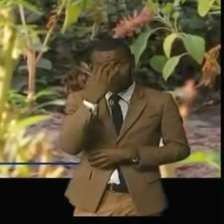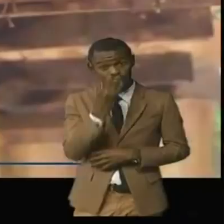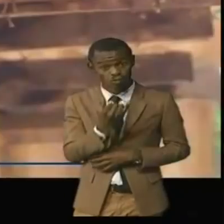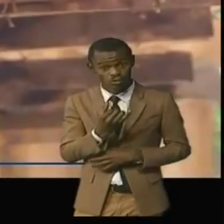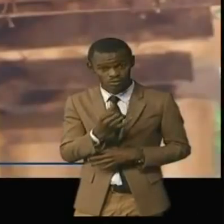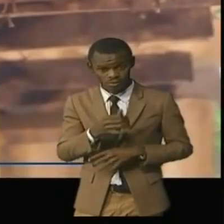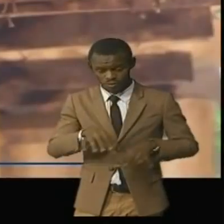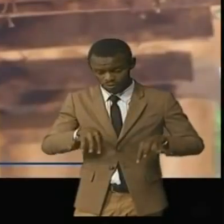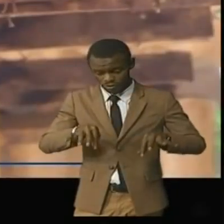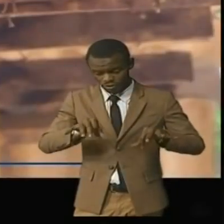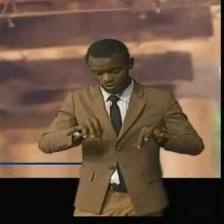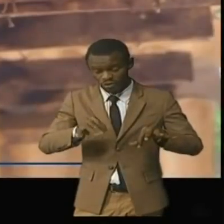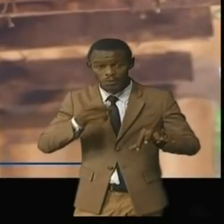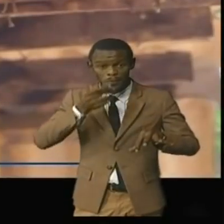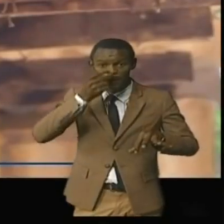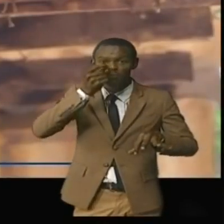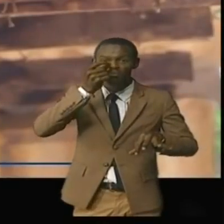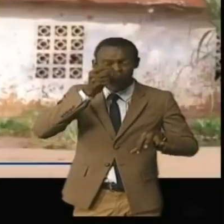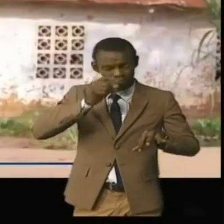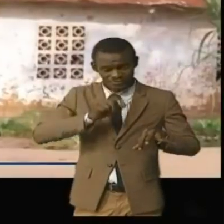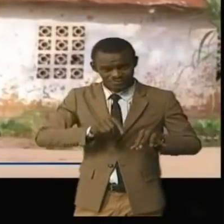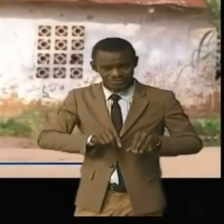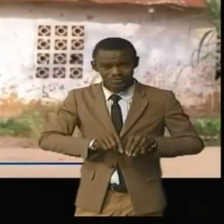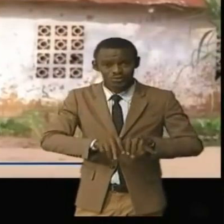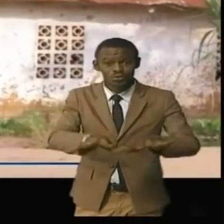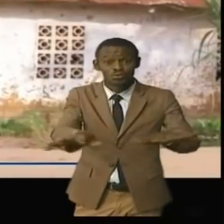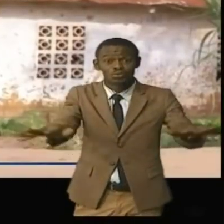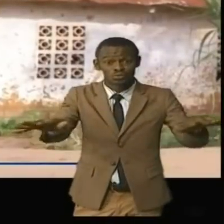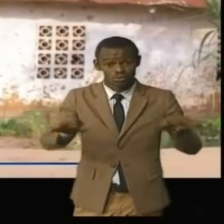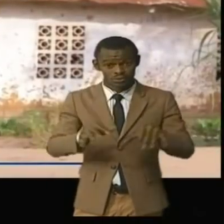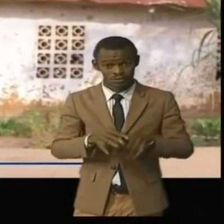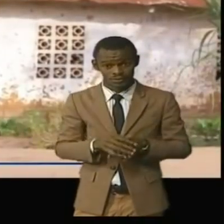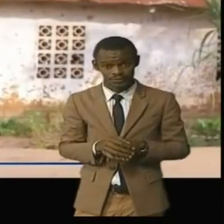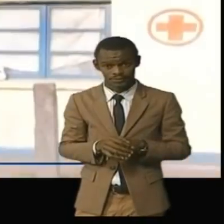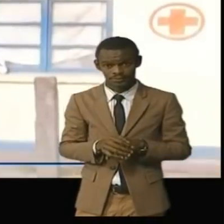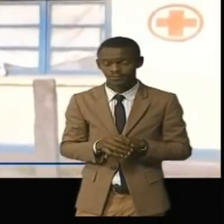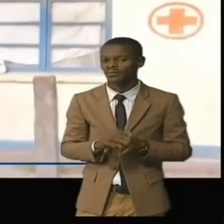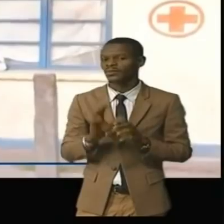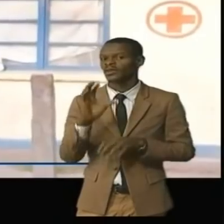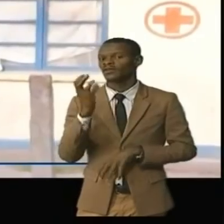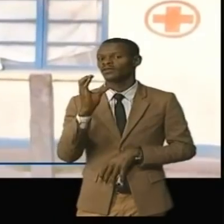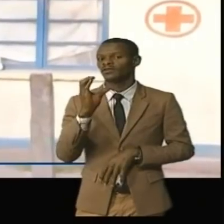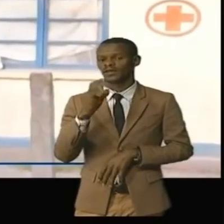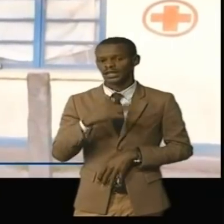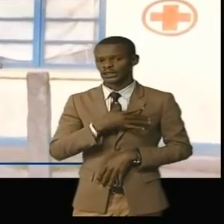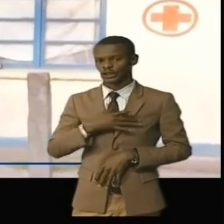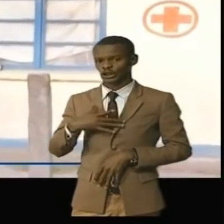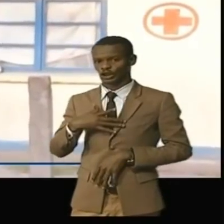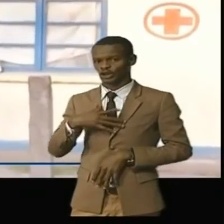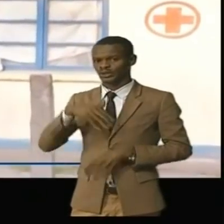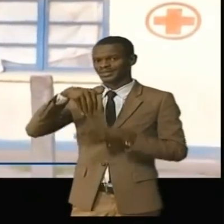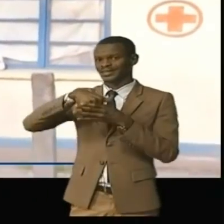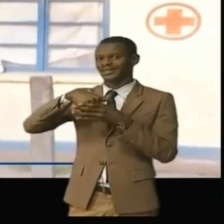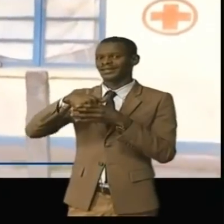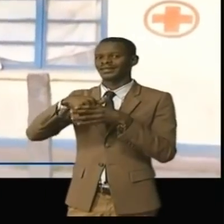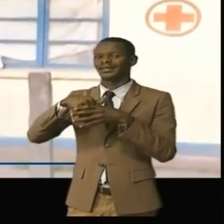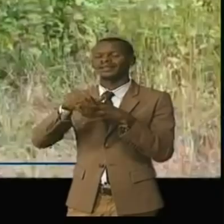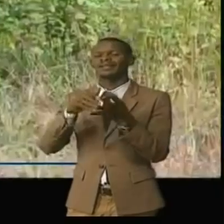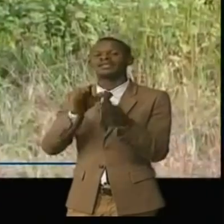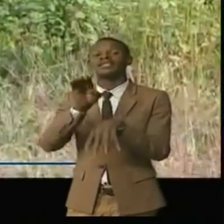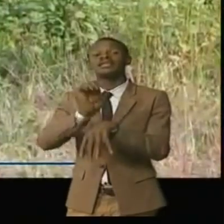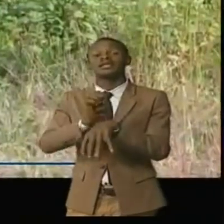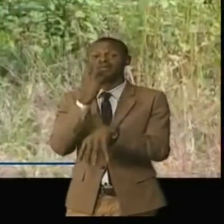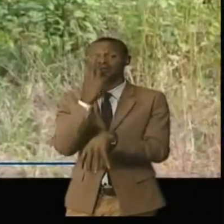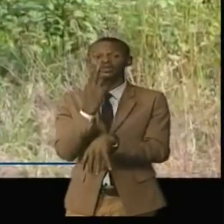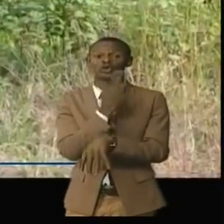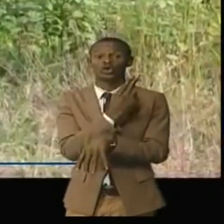Le village qui tombait est éclairé. Il compte une église catholique, un petit centre de santé pour prendre en charge les